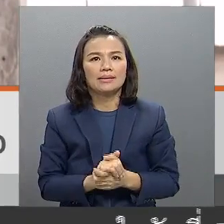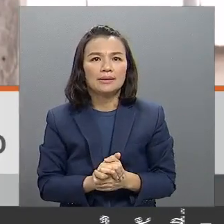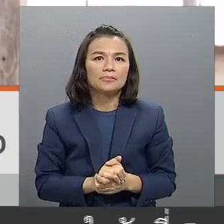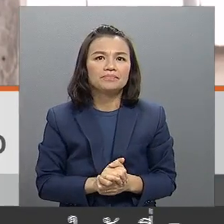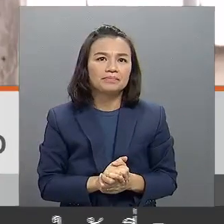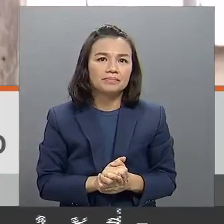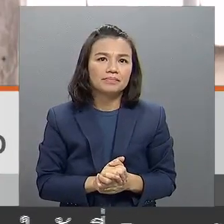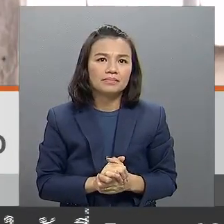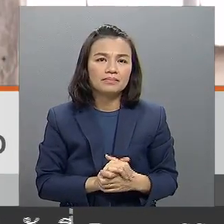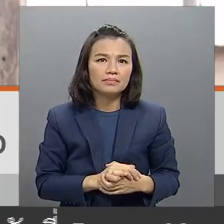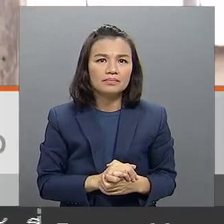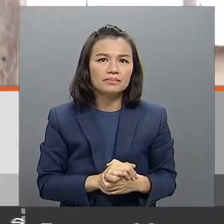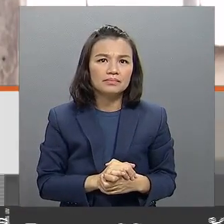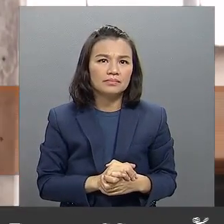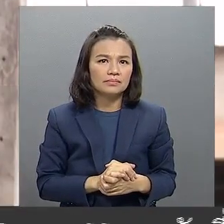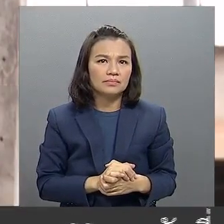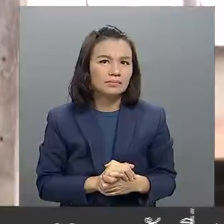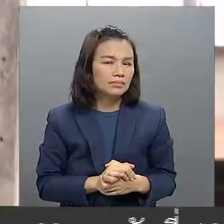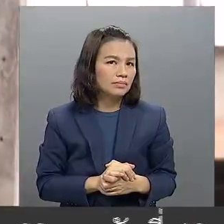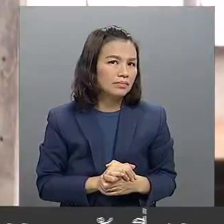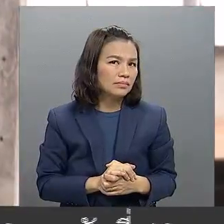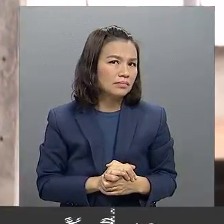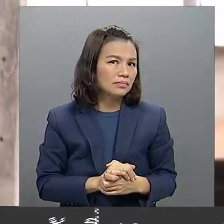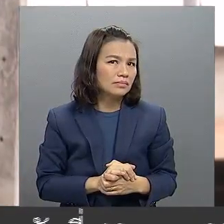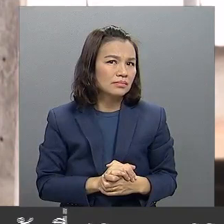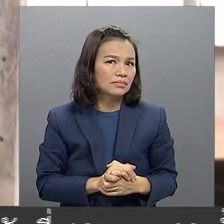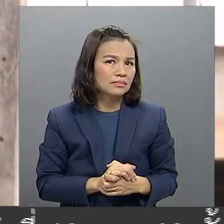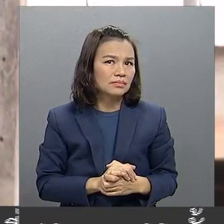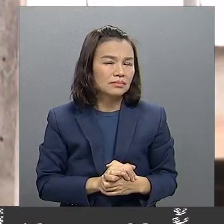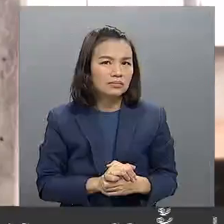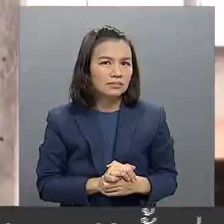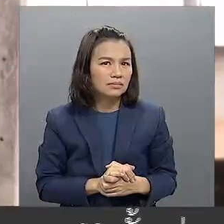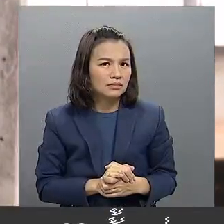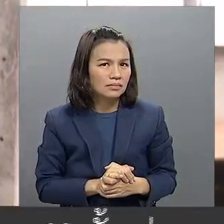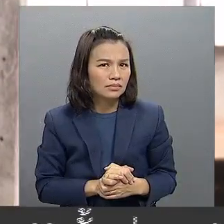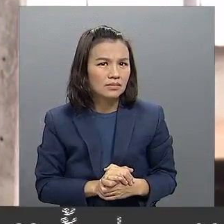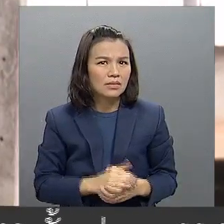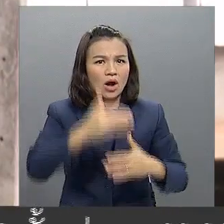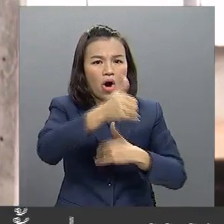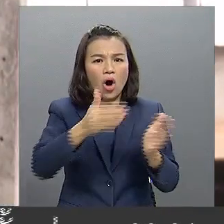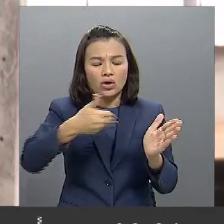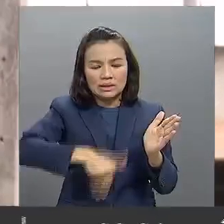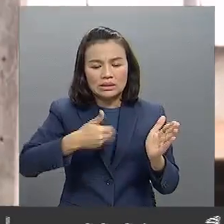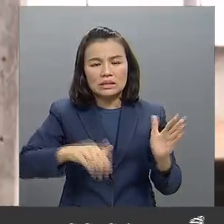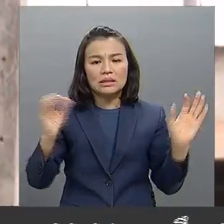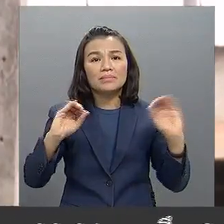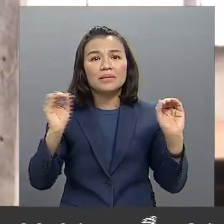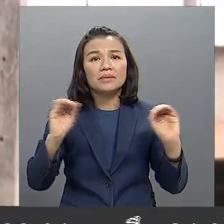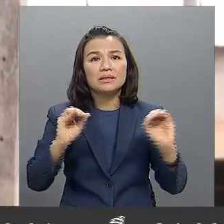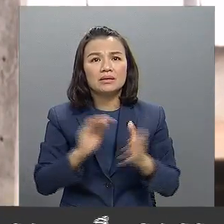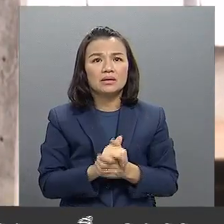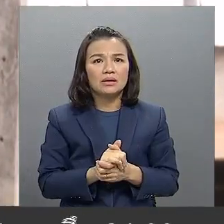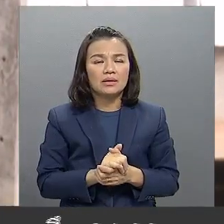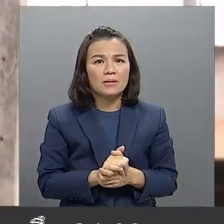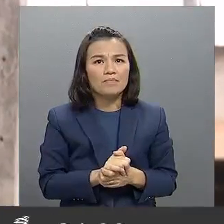ติดตามานี่มันก็ลำบาก นี่ป้ากลัว ห้องน้ำก็ไม่มีข้าวกันอยู่นี ่ป้านี่กังวลมาก